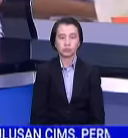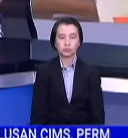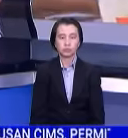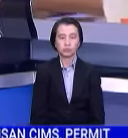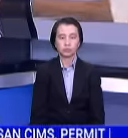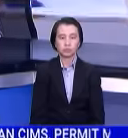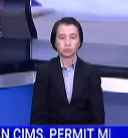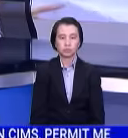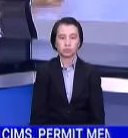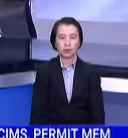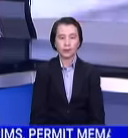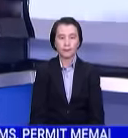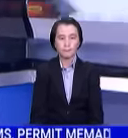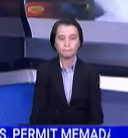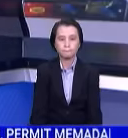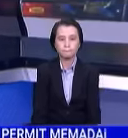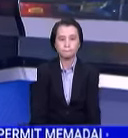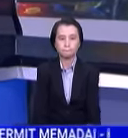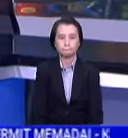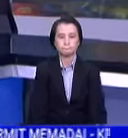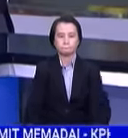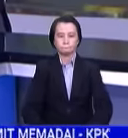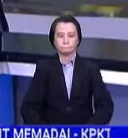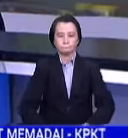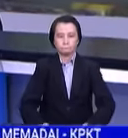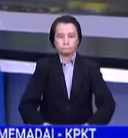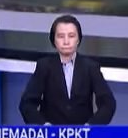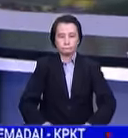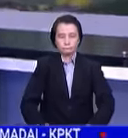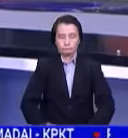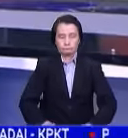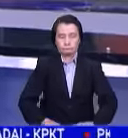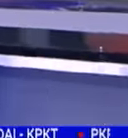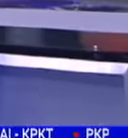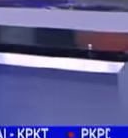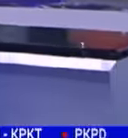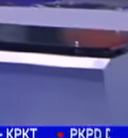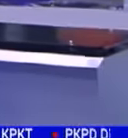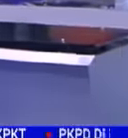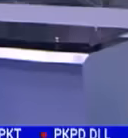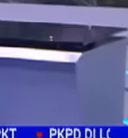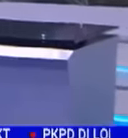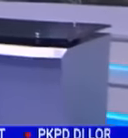Moratorium otomatik 3 bulan elak muflis. Paparannya seketika nanti.